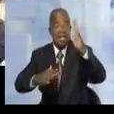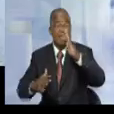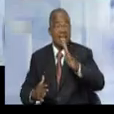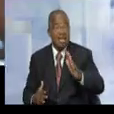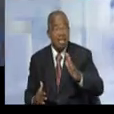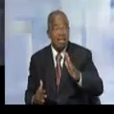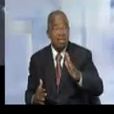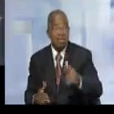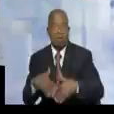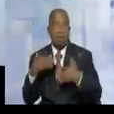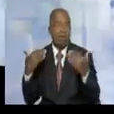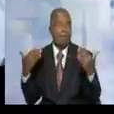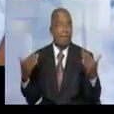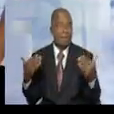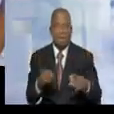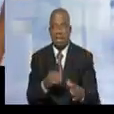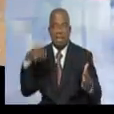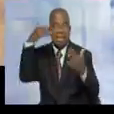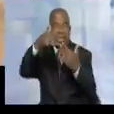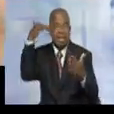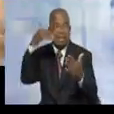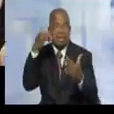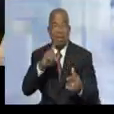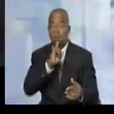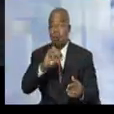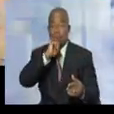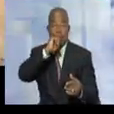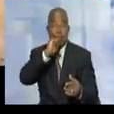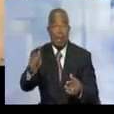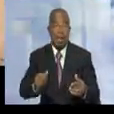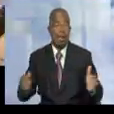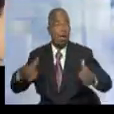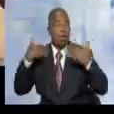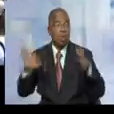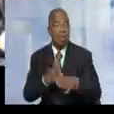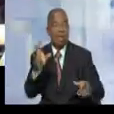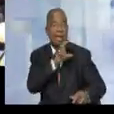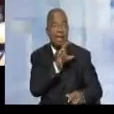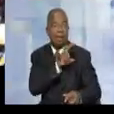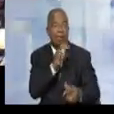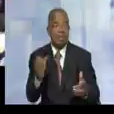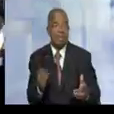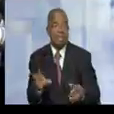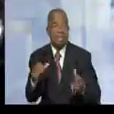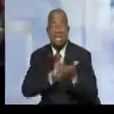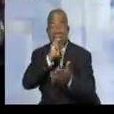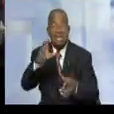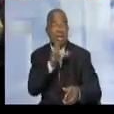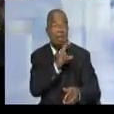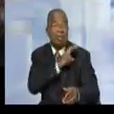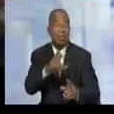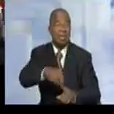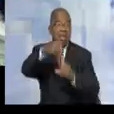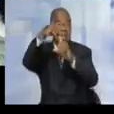motif protester une fois de plus contre les activités de la police universitaire qui, selon les étudiants, seraient coupables d'actes